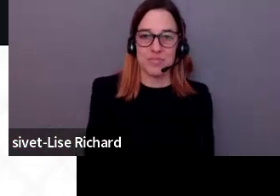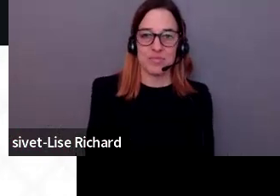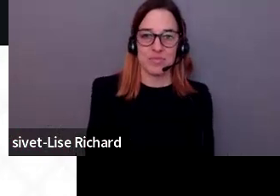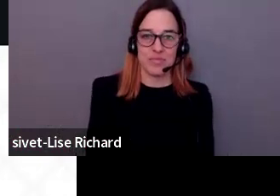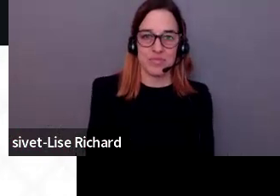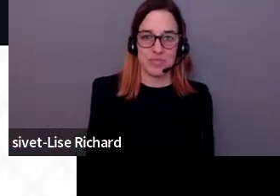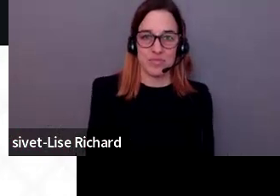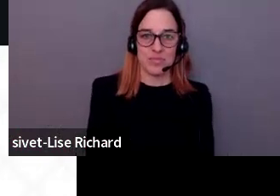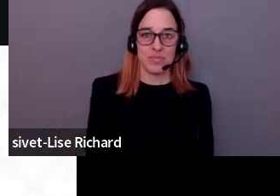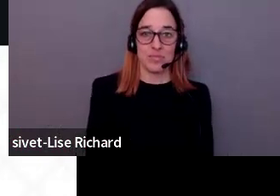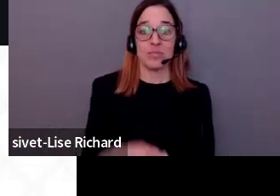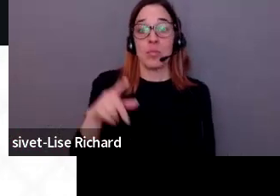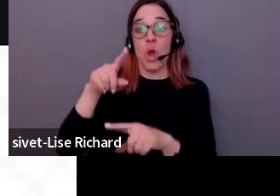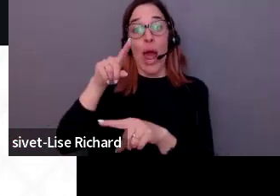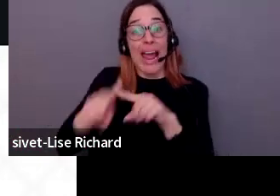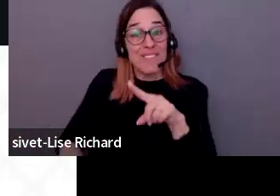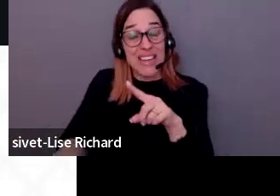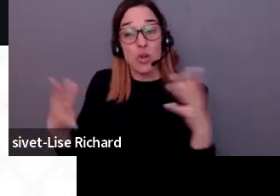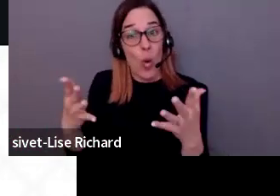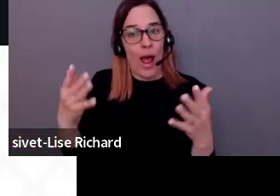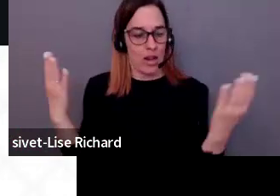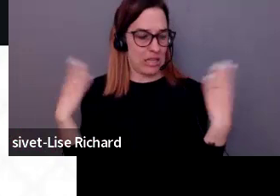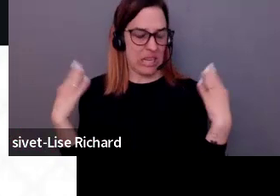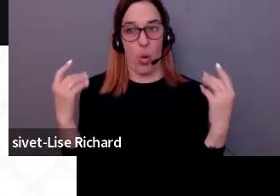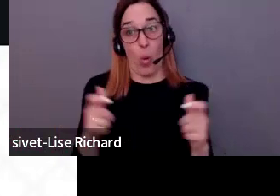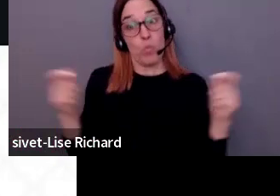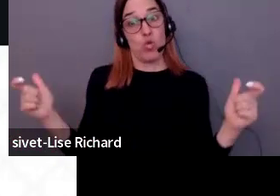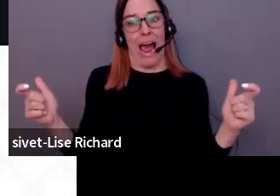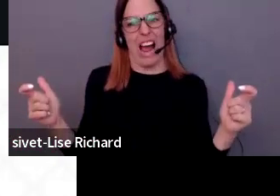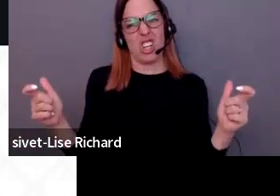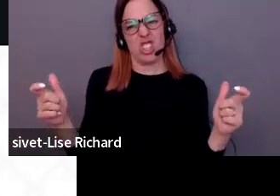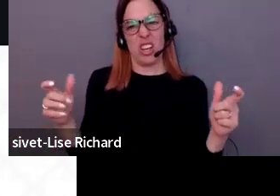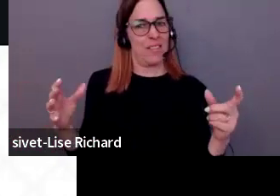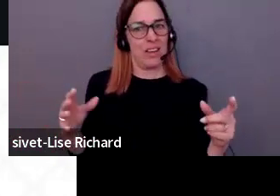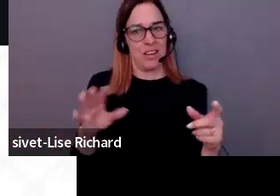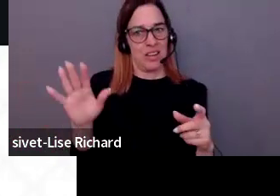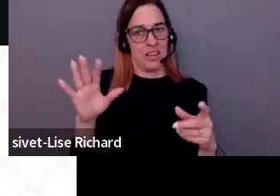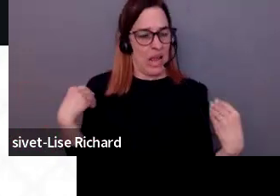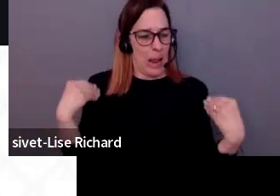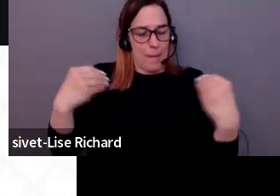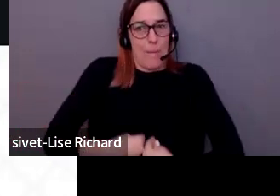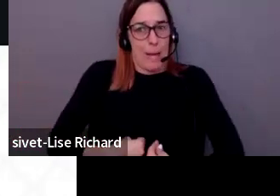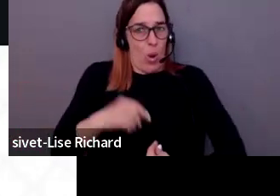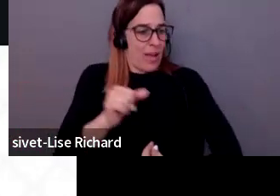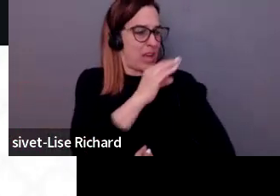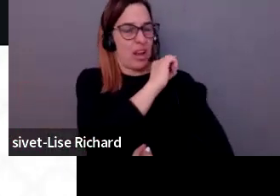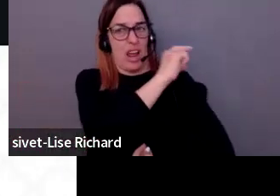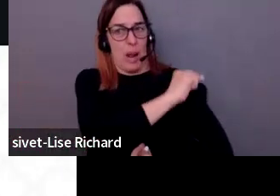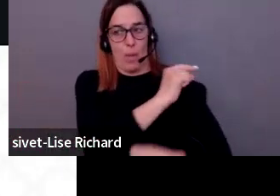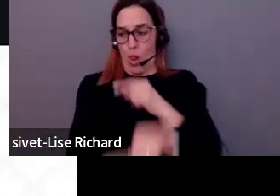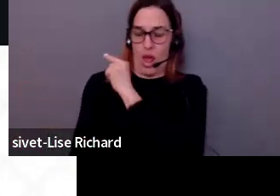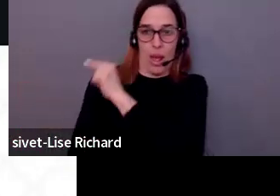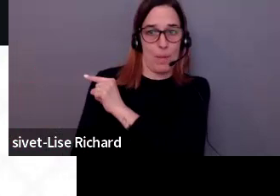Ce qu'on essaye d'éviter, on a déjà les épaules plus larges, donc des vestes à épaulettes. Malheureusement, c'est pas la meilleure pour nos silhouettes en